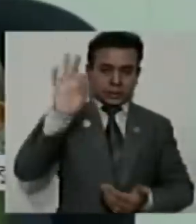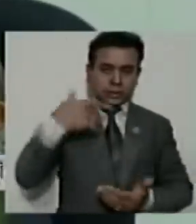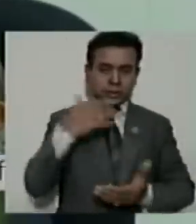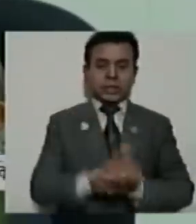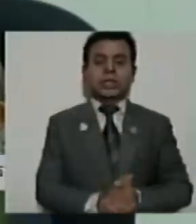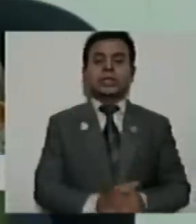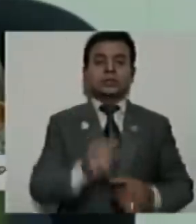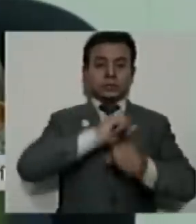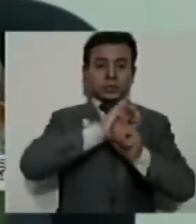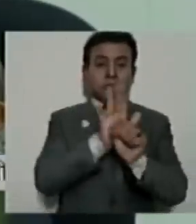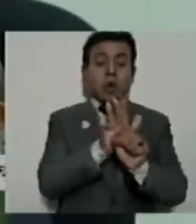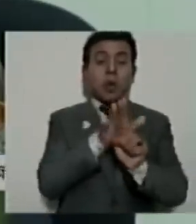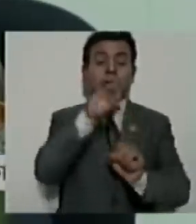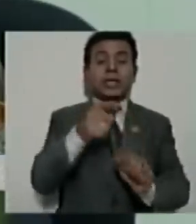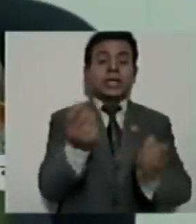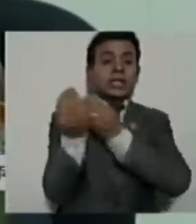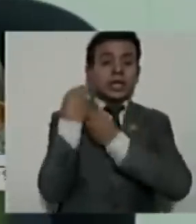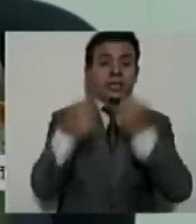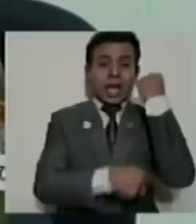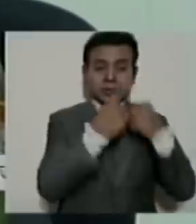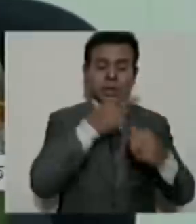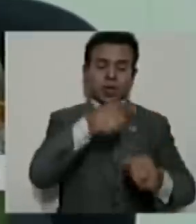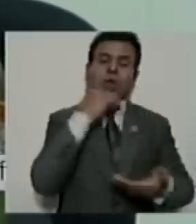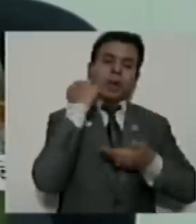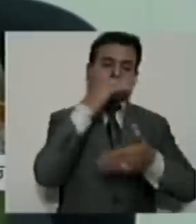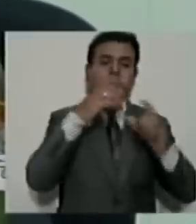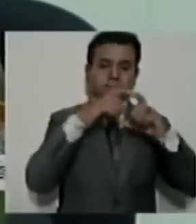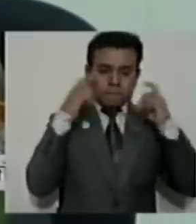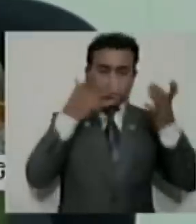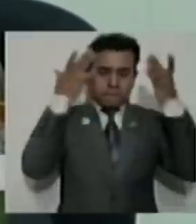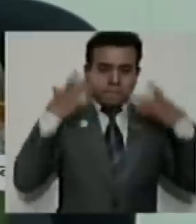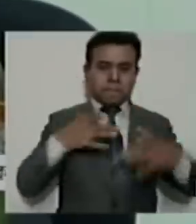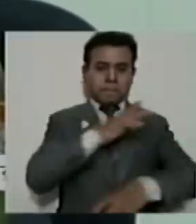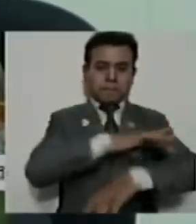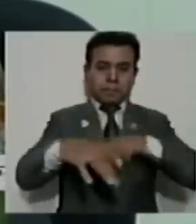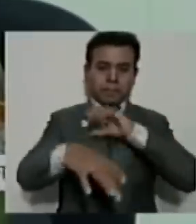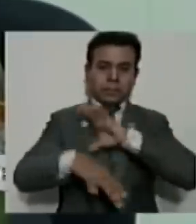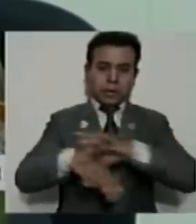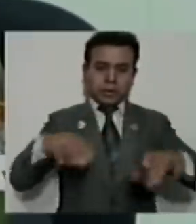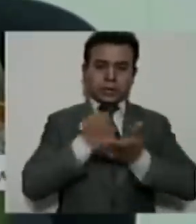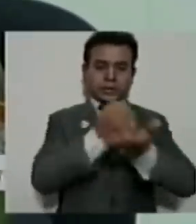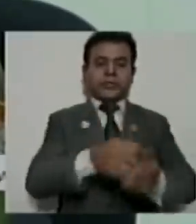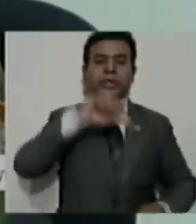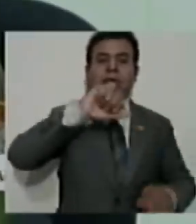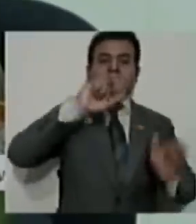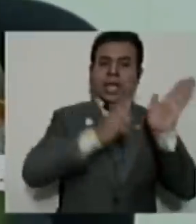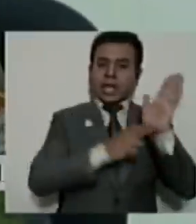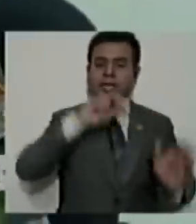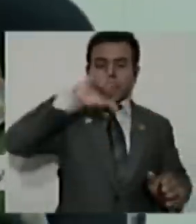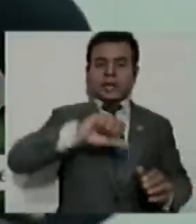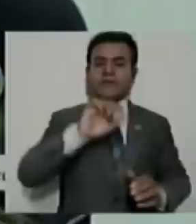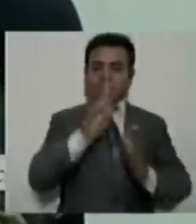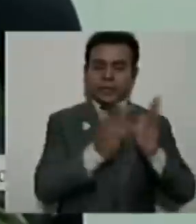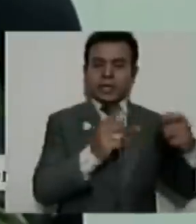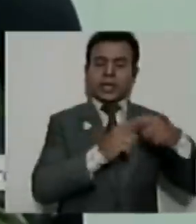P2 লেভেলের, সমমানের লেভেলের মাস্কও আমাদের হাতে মজুদ আছে প্রায় 1 লক্ষাধিক। আমরা সেগুলো থেকে